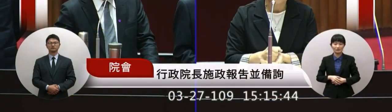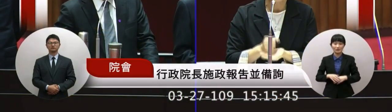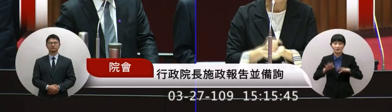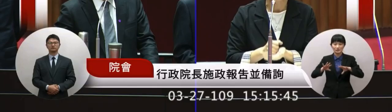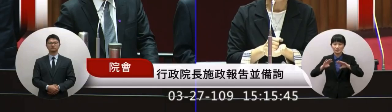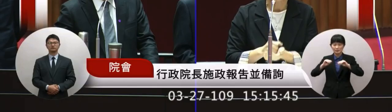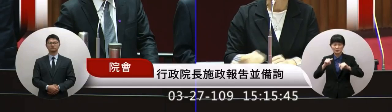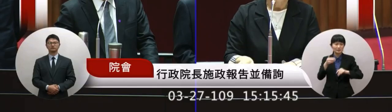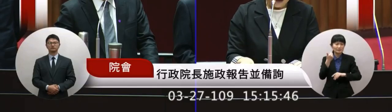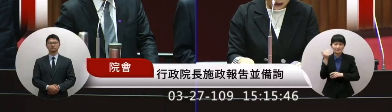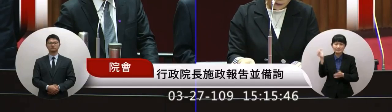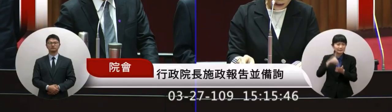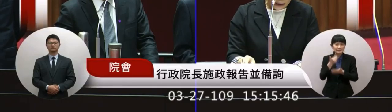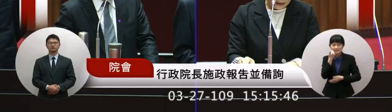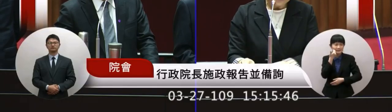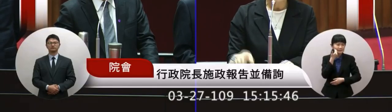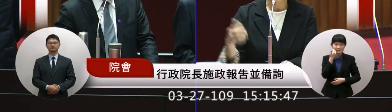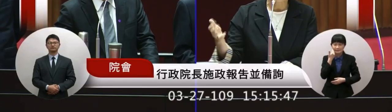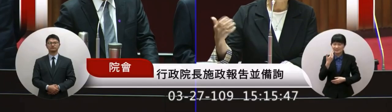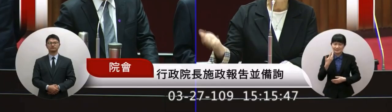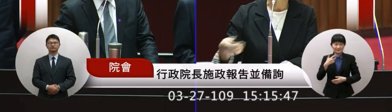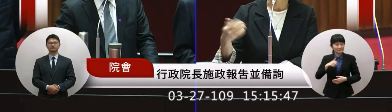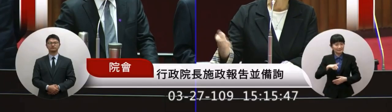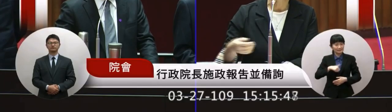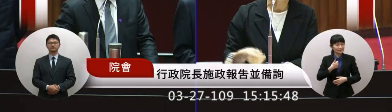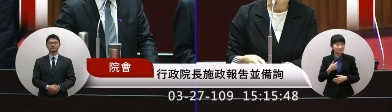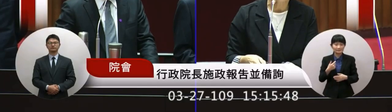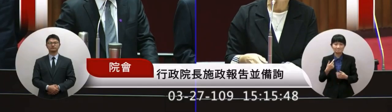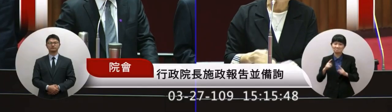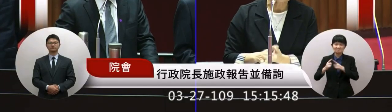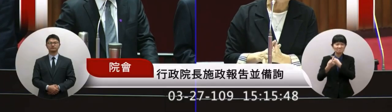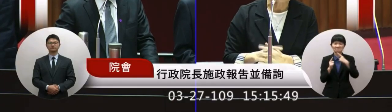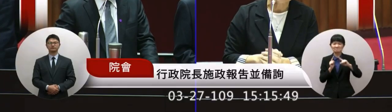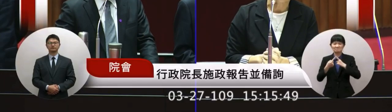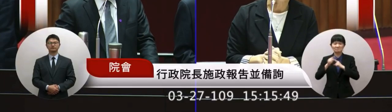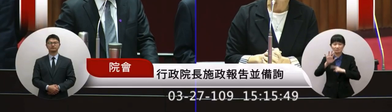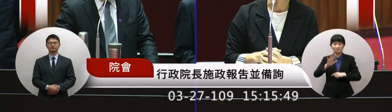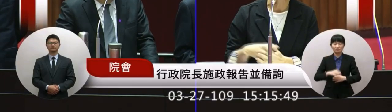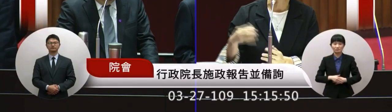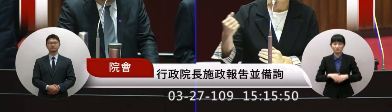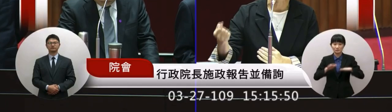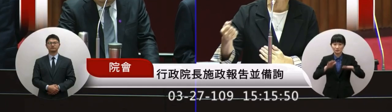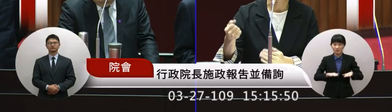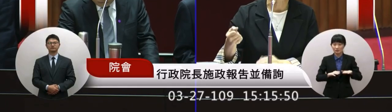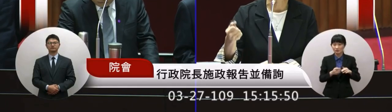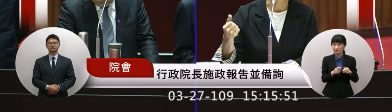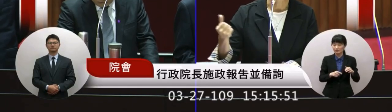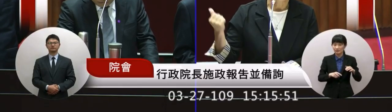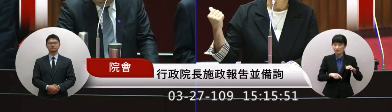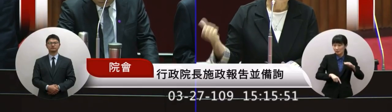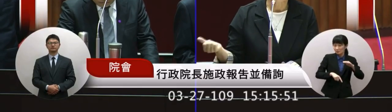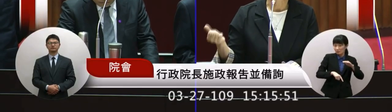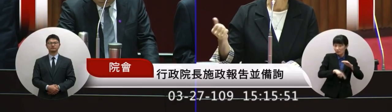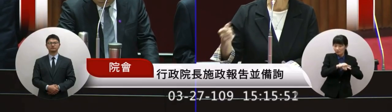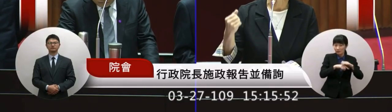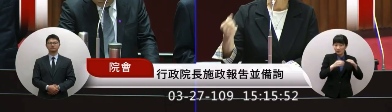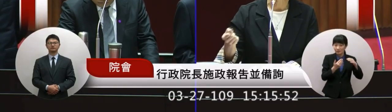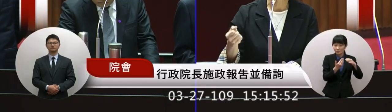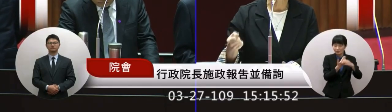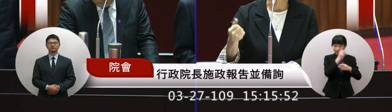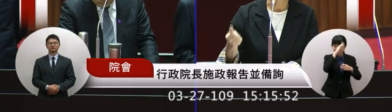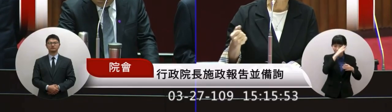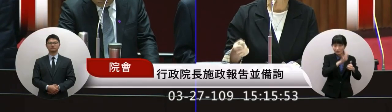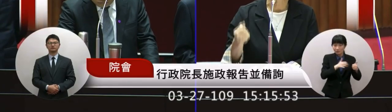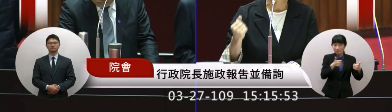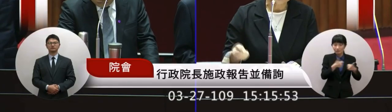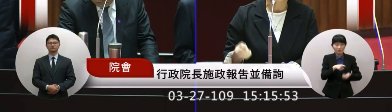些争议啦，哈，啊，我。前几天有跟那个不当党产委员会有表示讲，哈，环保团体有提